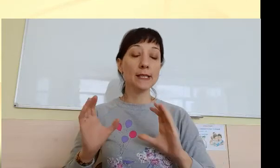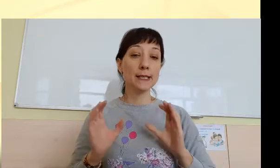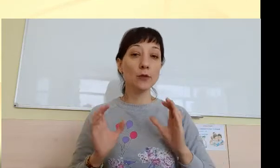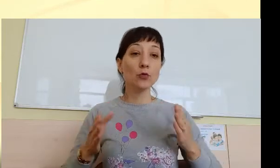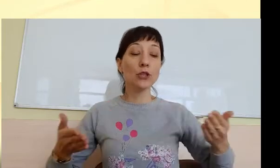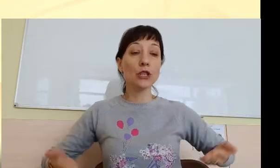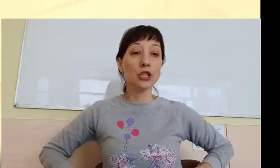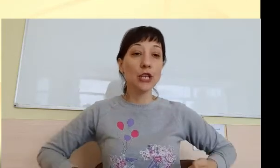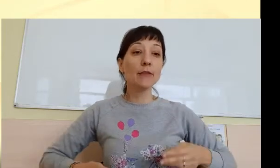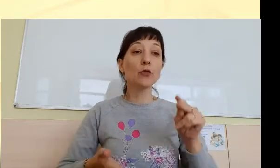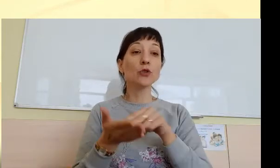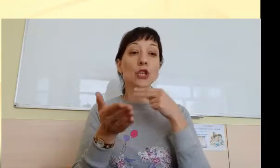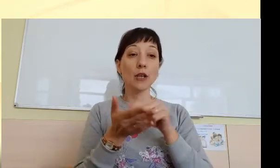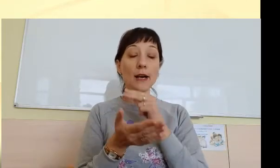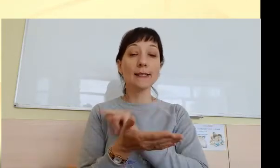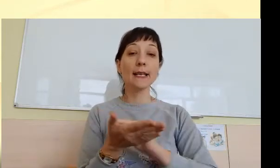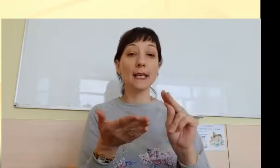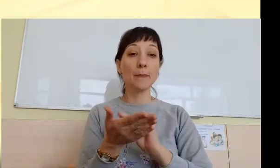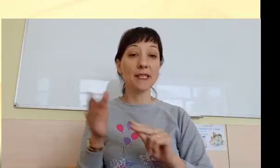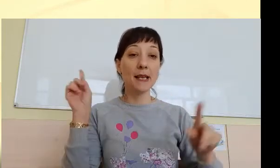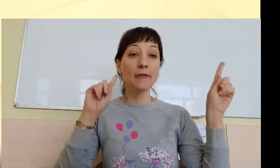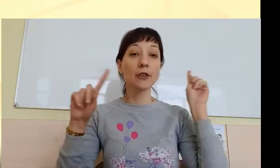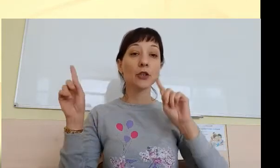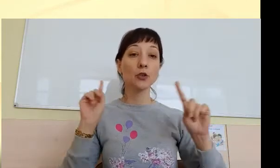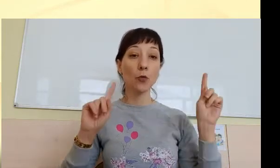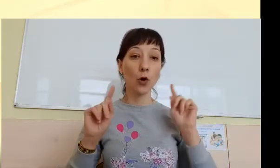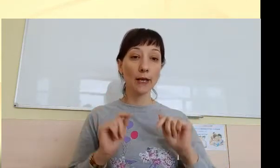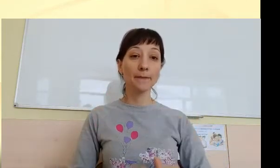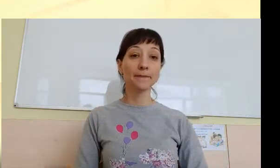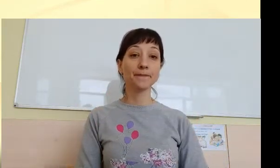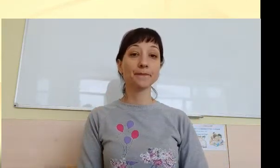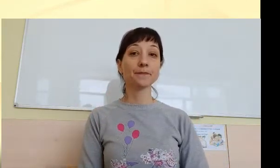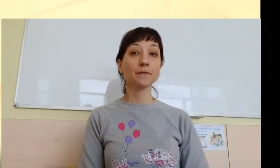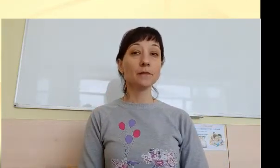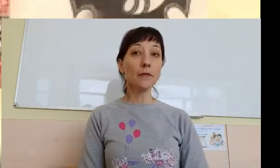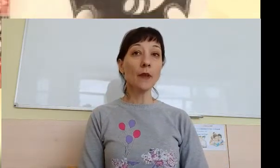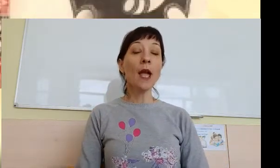Московському інституті. Жив у Черкасах і писав твори.